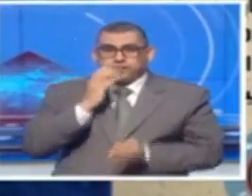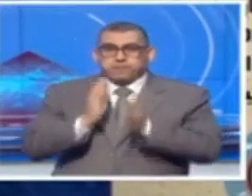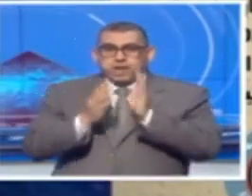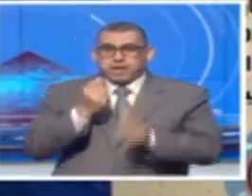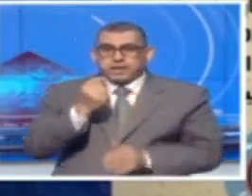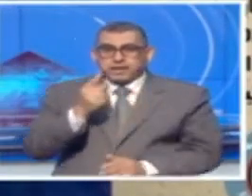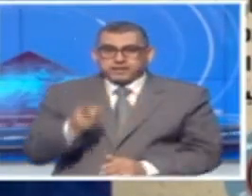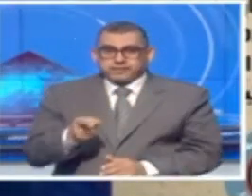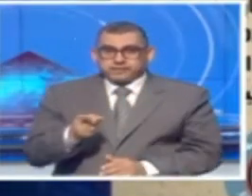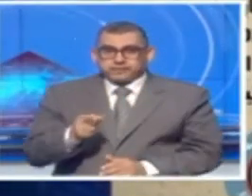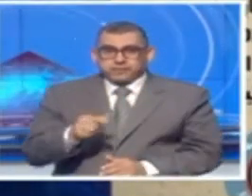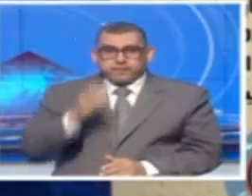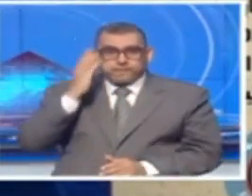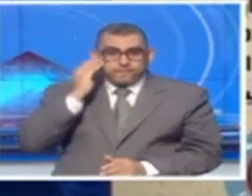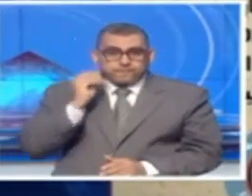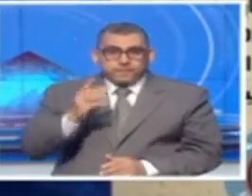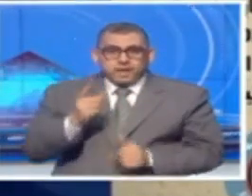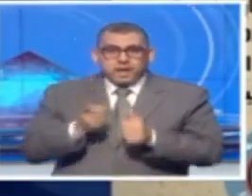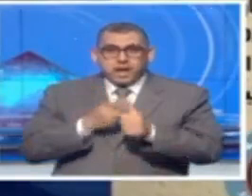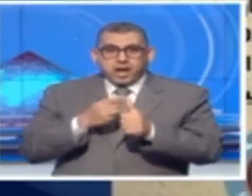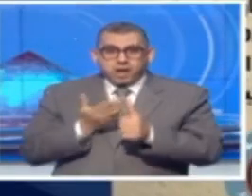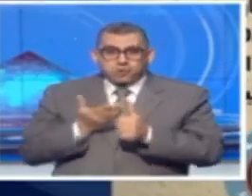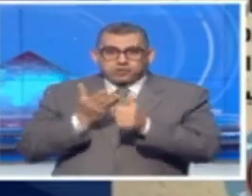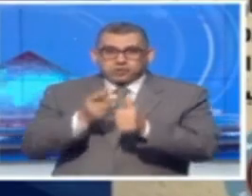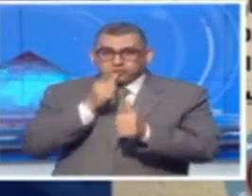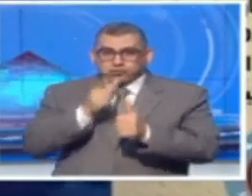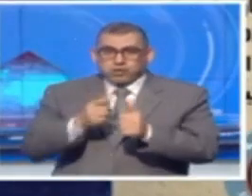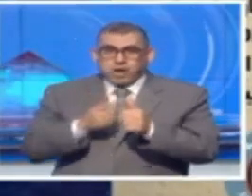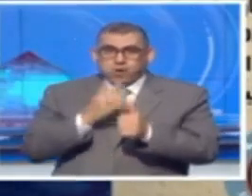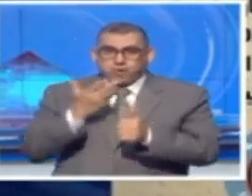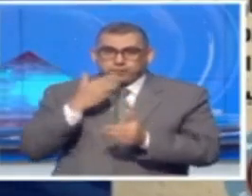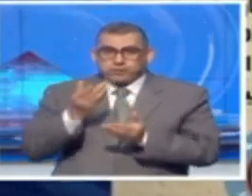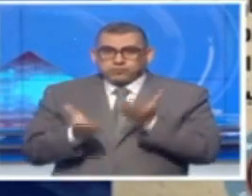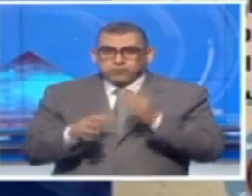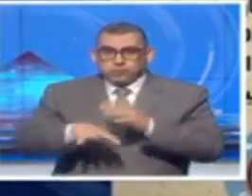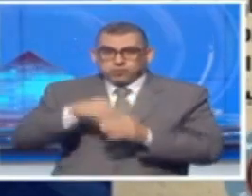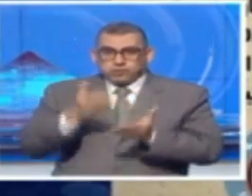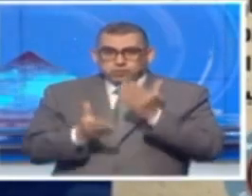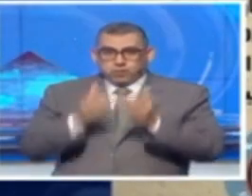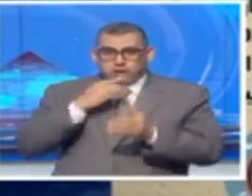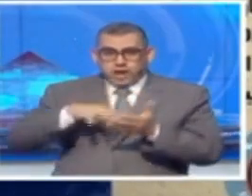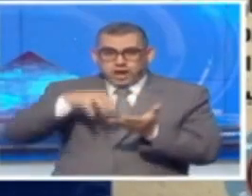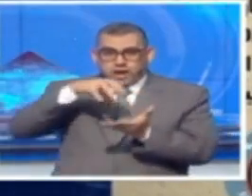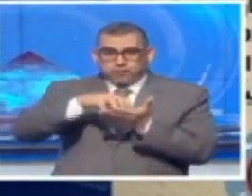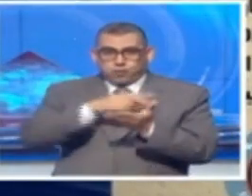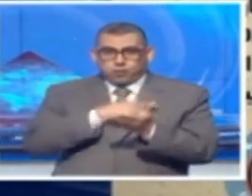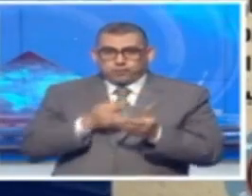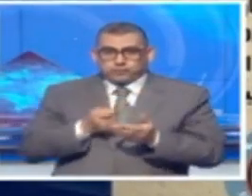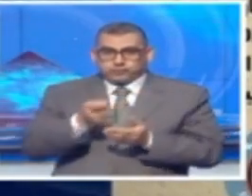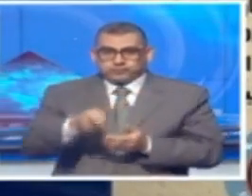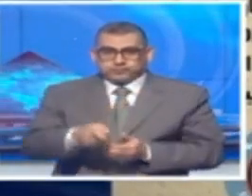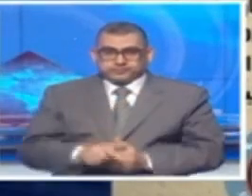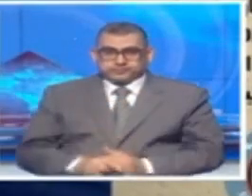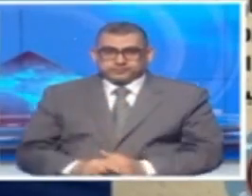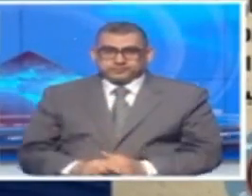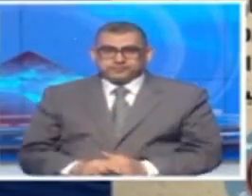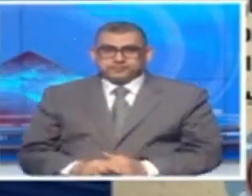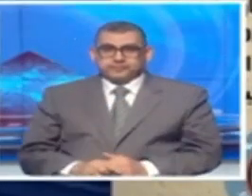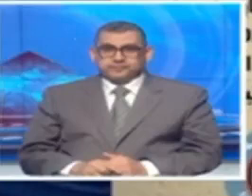356 مليار جنيه، مع منحها الأولوية القصوى في مشروع الموازنة العامة للدولة.